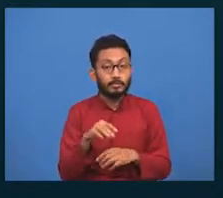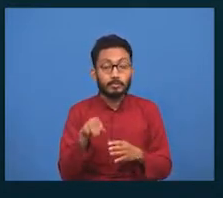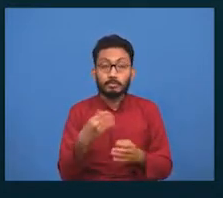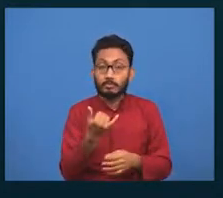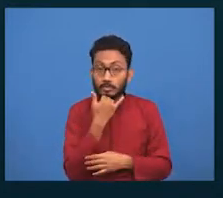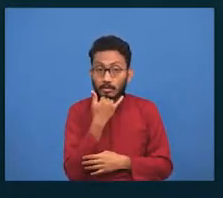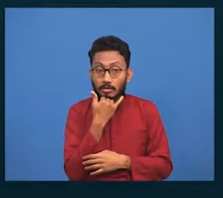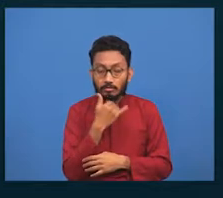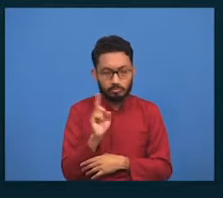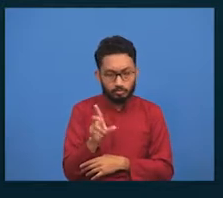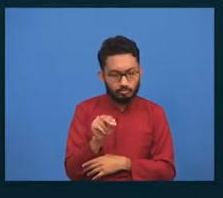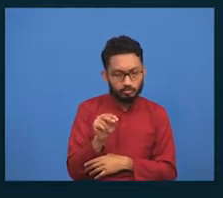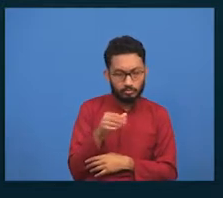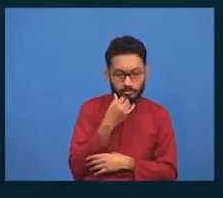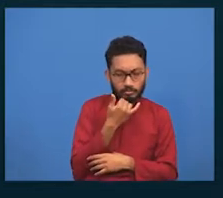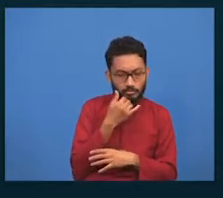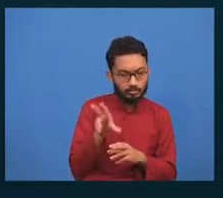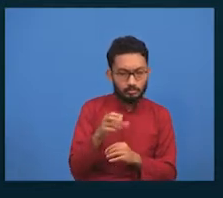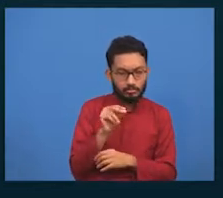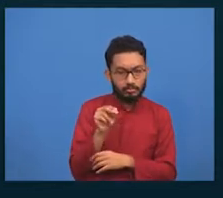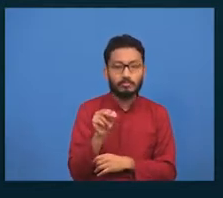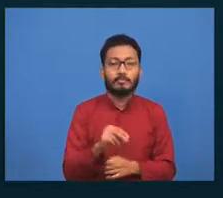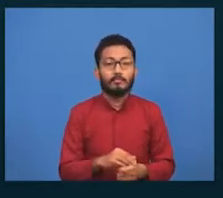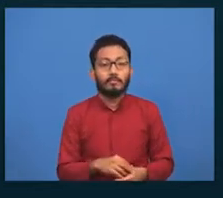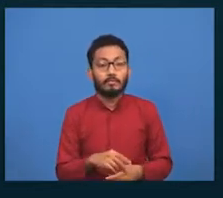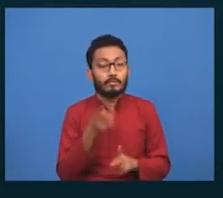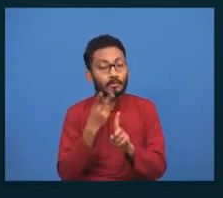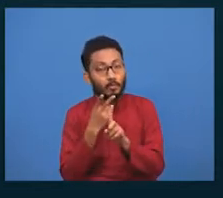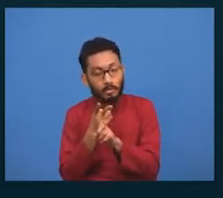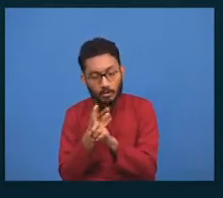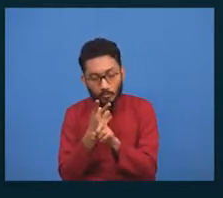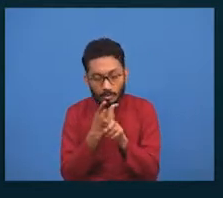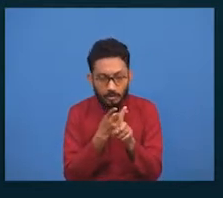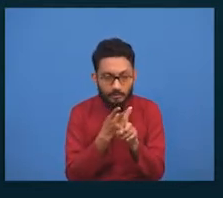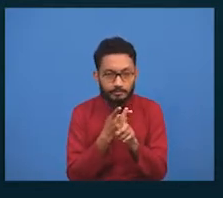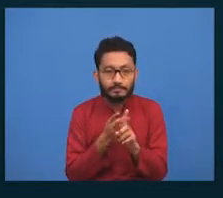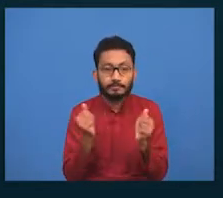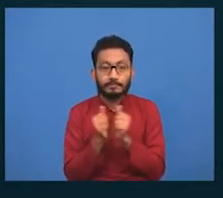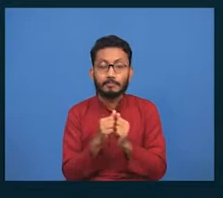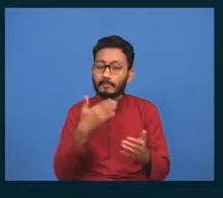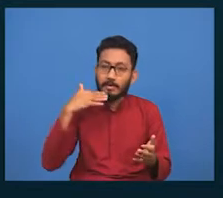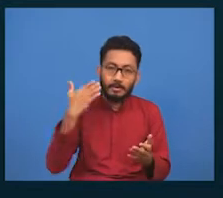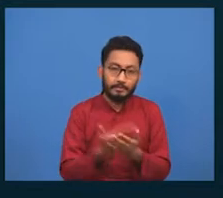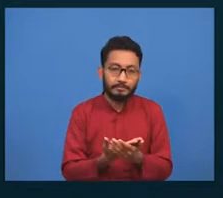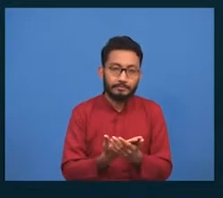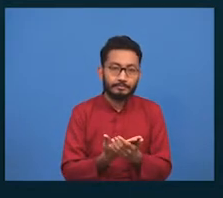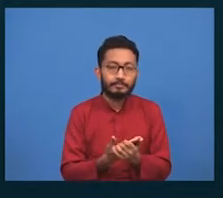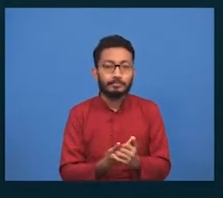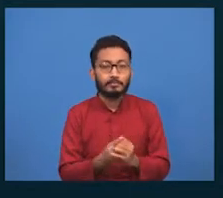ketiga, menyampaikan dakwah dengan penuh hikmah dan berhemah. Yang